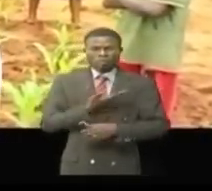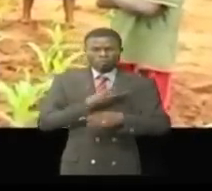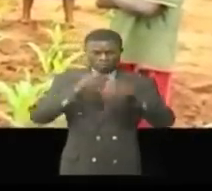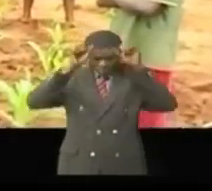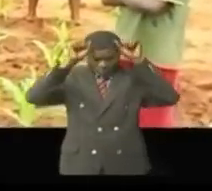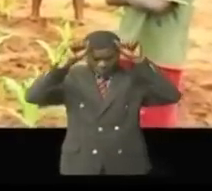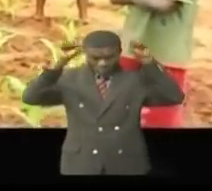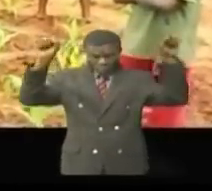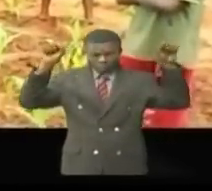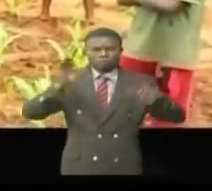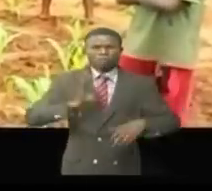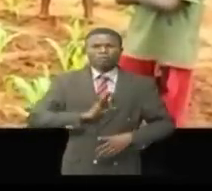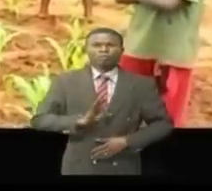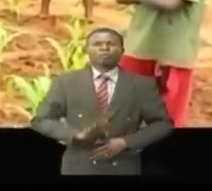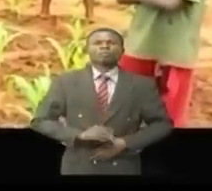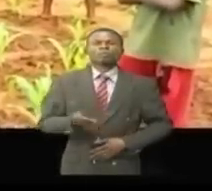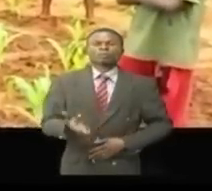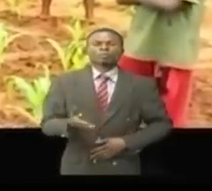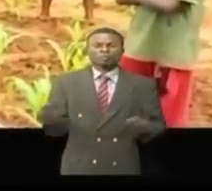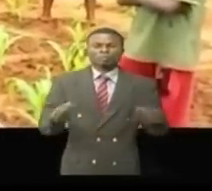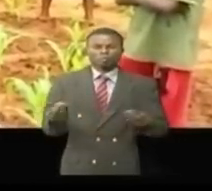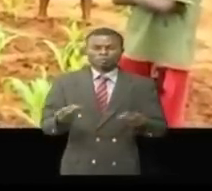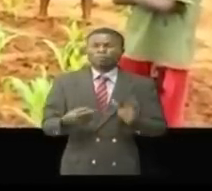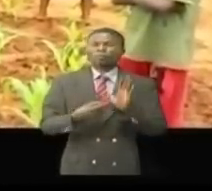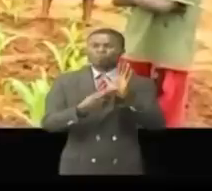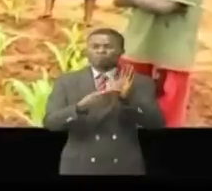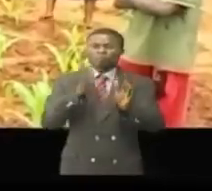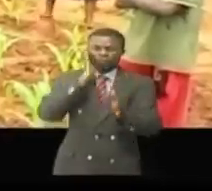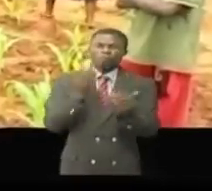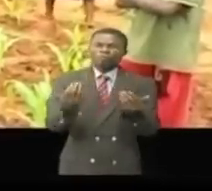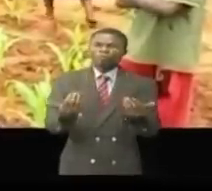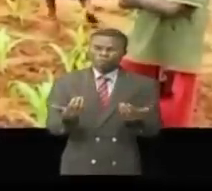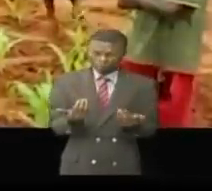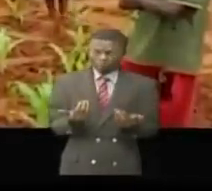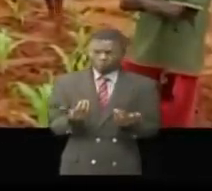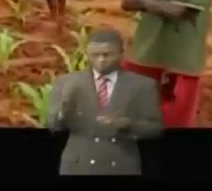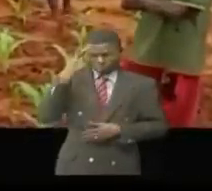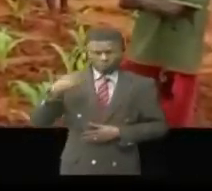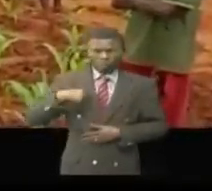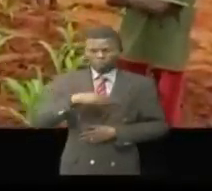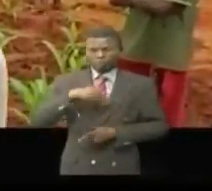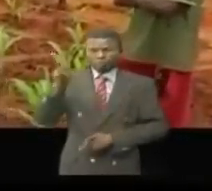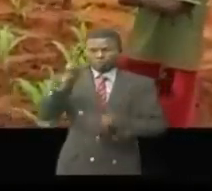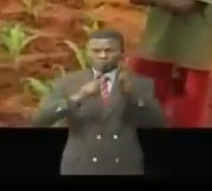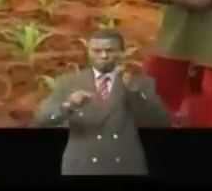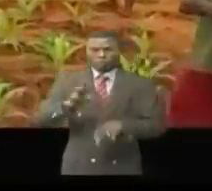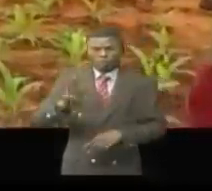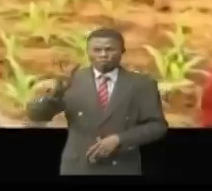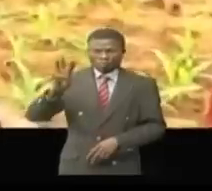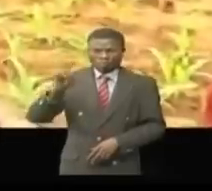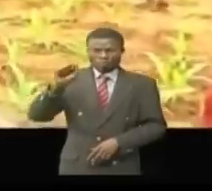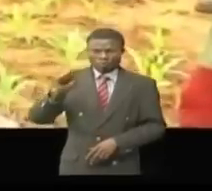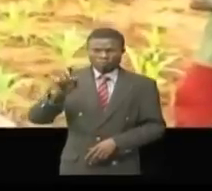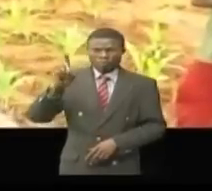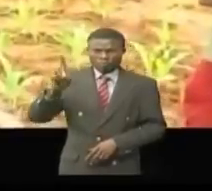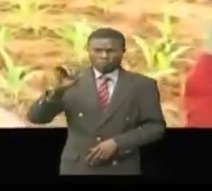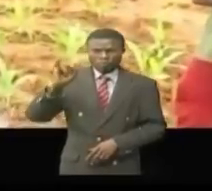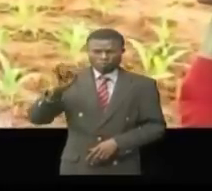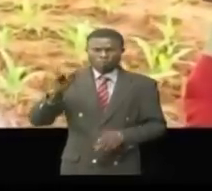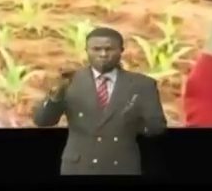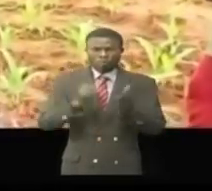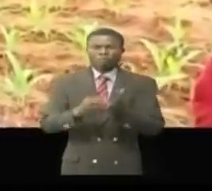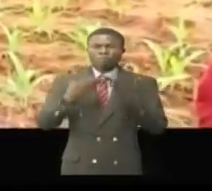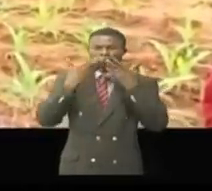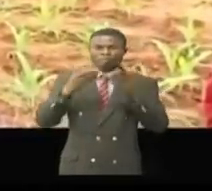Félix Antoine Tshisekedi parce qu'il a montré sa volonté envers nous, la population de Ngwadi. Et je nous remercie